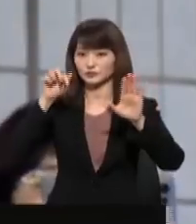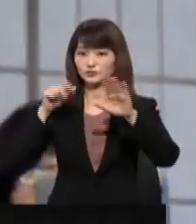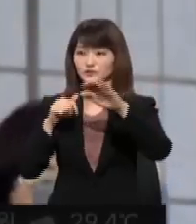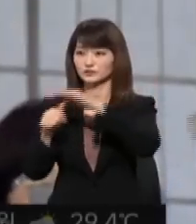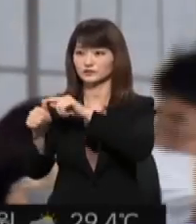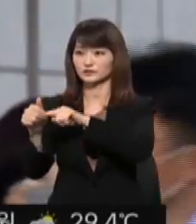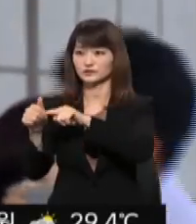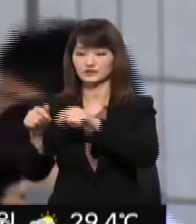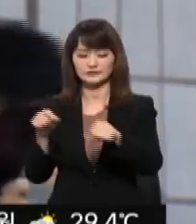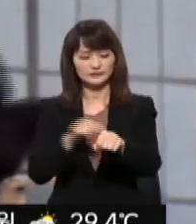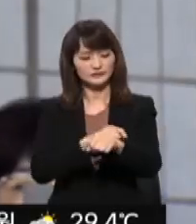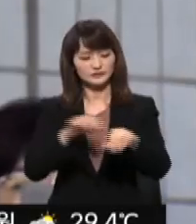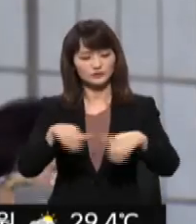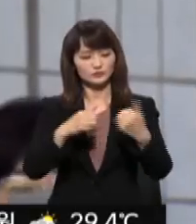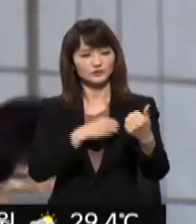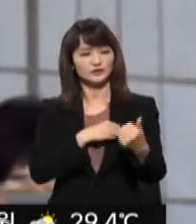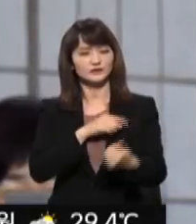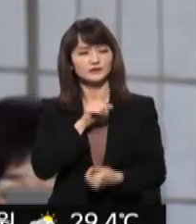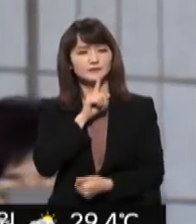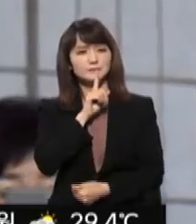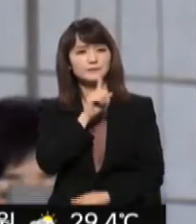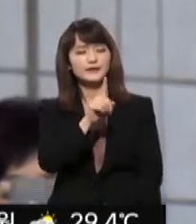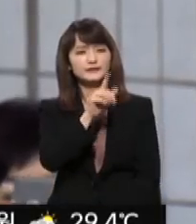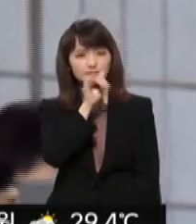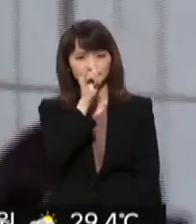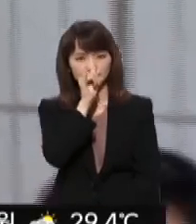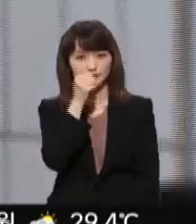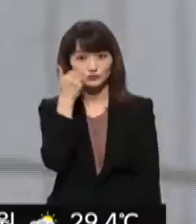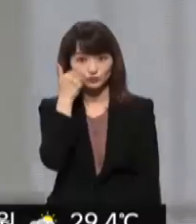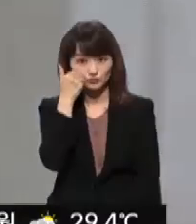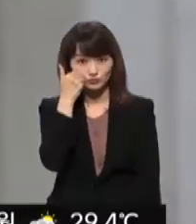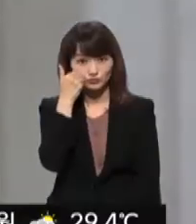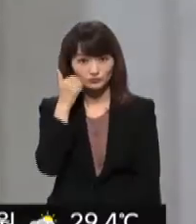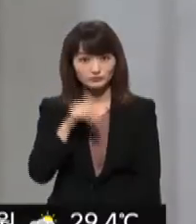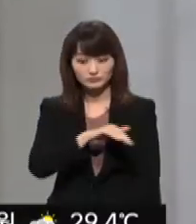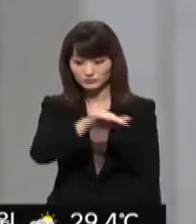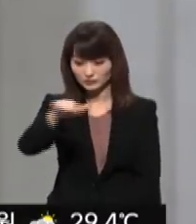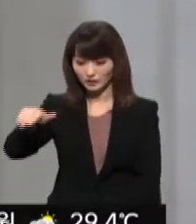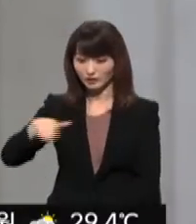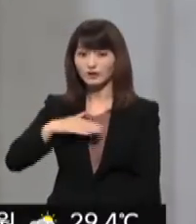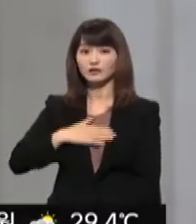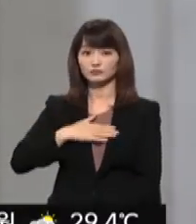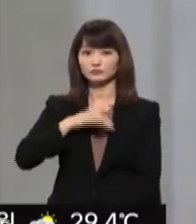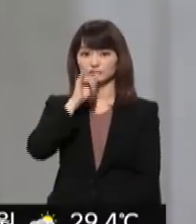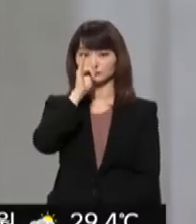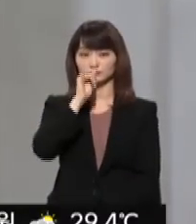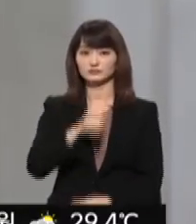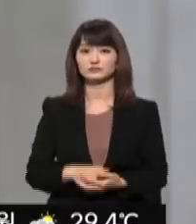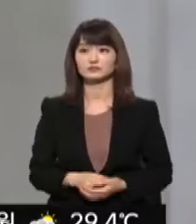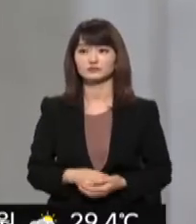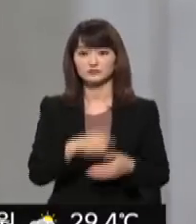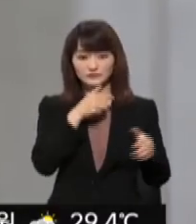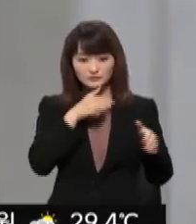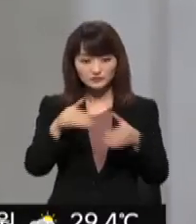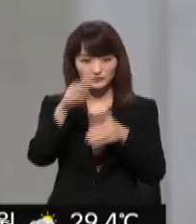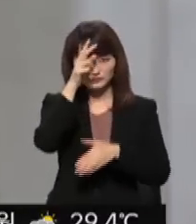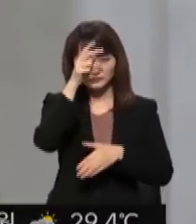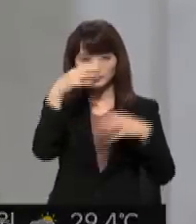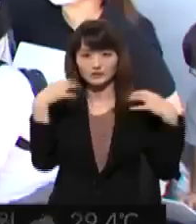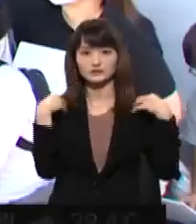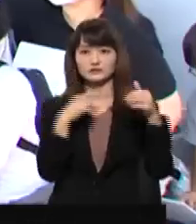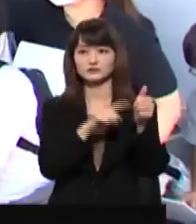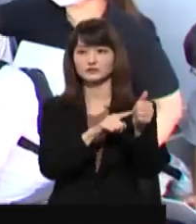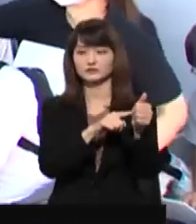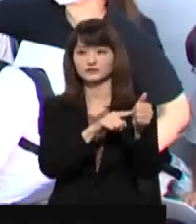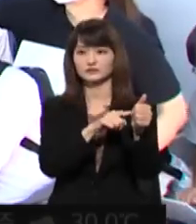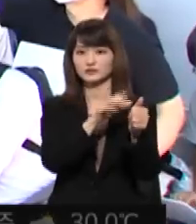당연히 특정 국회의원 이름이 오르내린다 여기서 특정 국회의원인데 누구라는 건 뭐 우리 다 추정 가능하지 않습니까 경기 경찰청장을 지냈던 어느